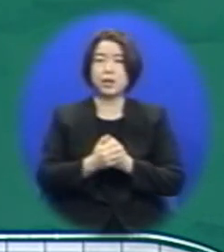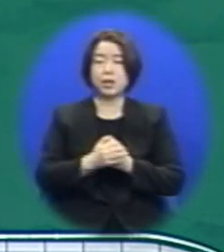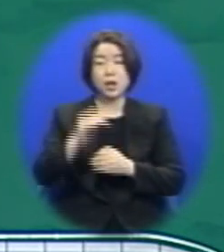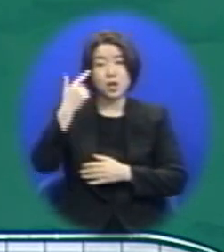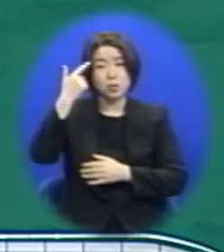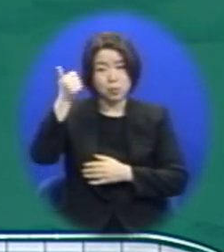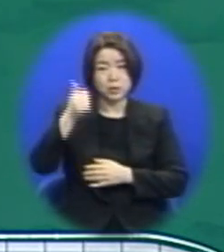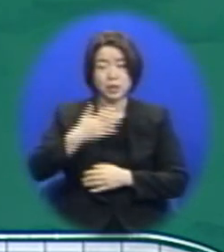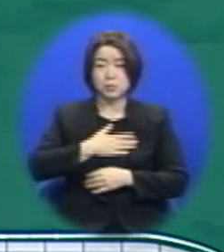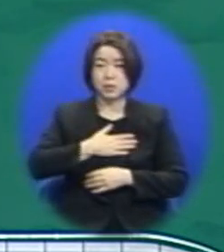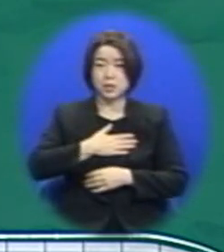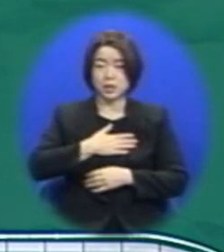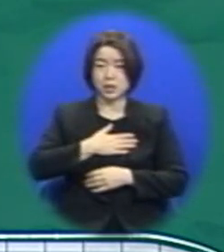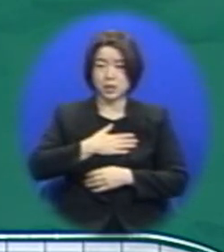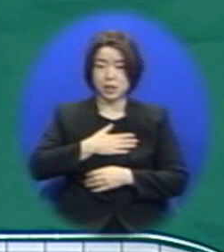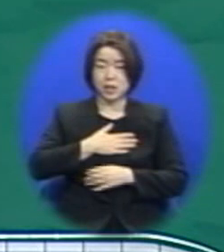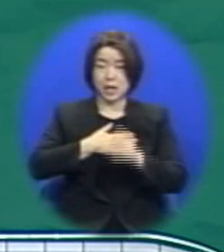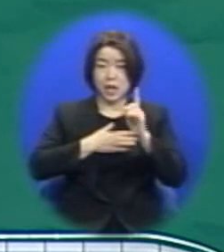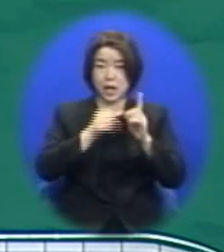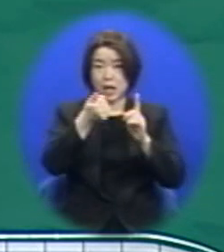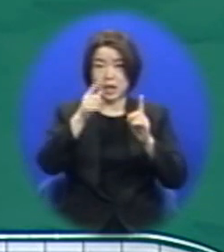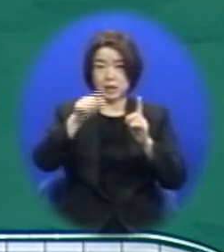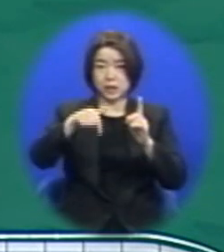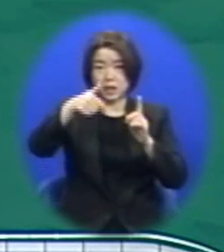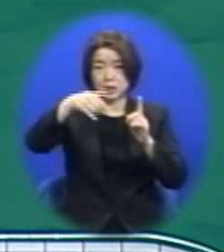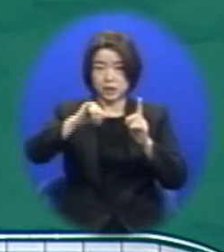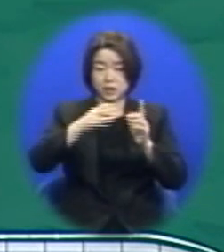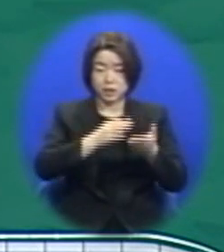등록금 좀 마련해 주세요.